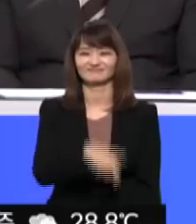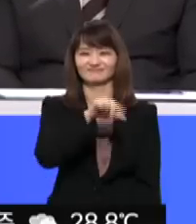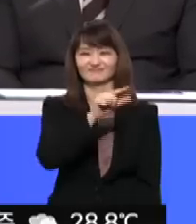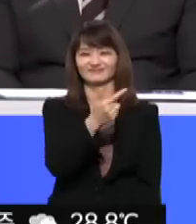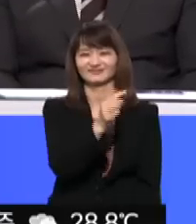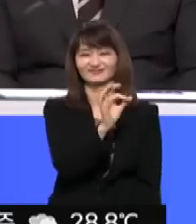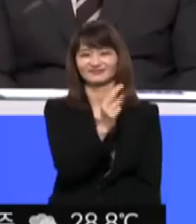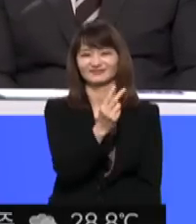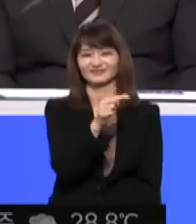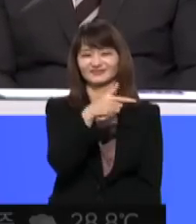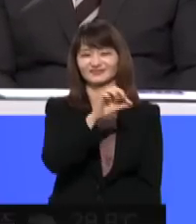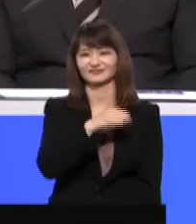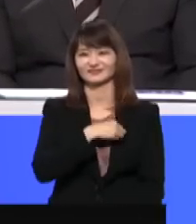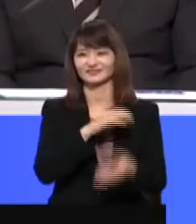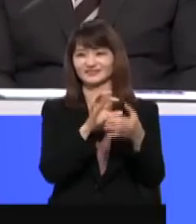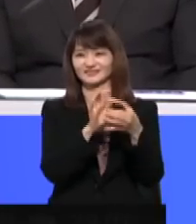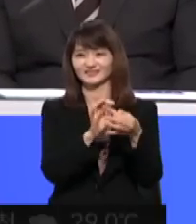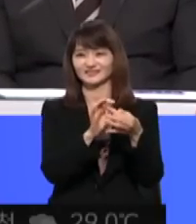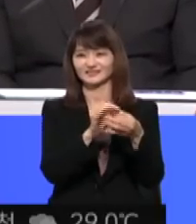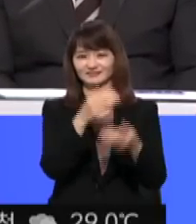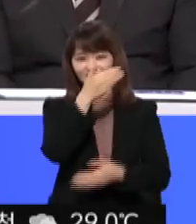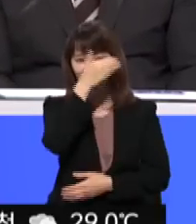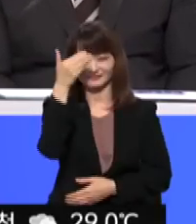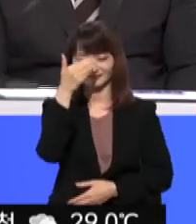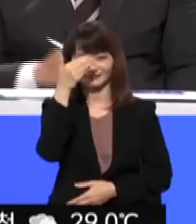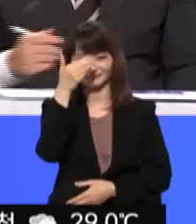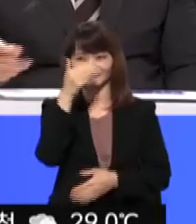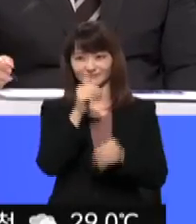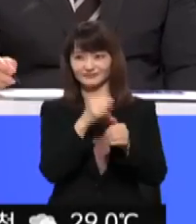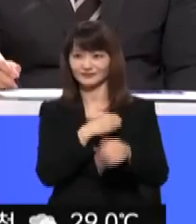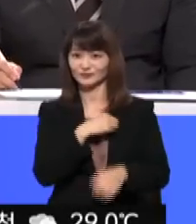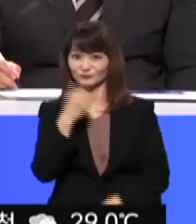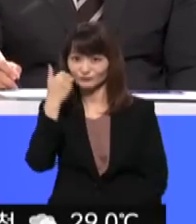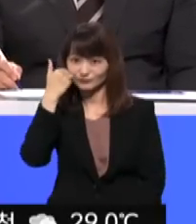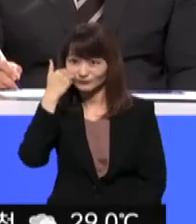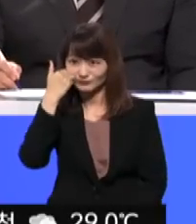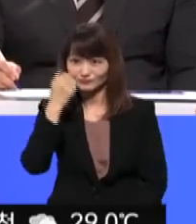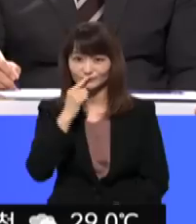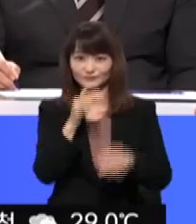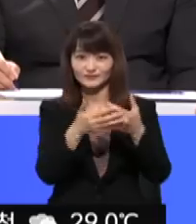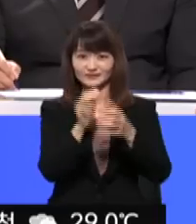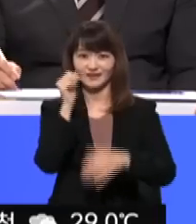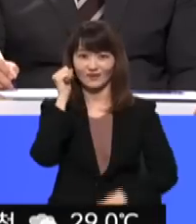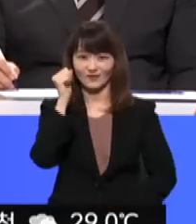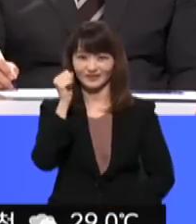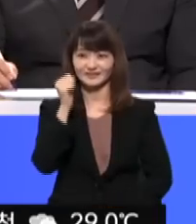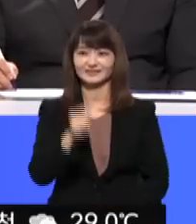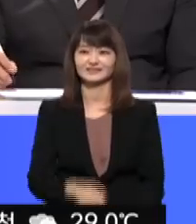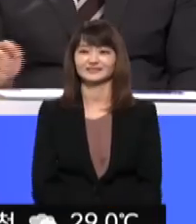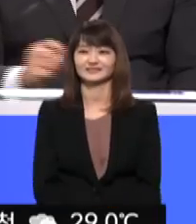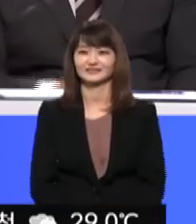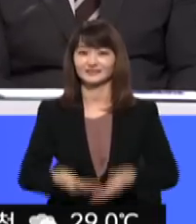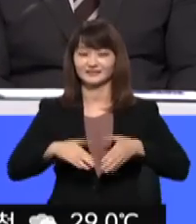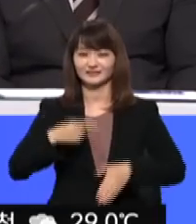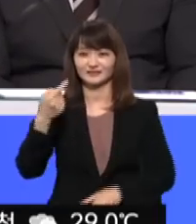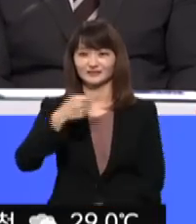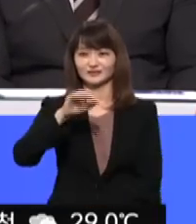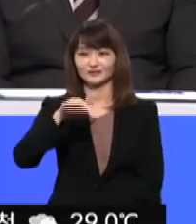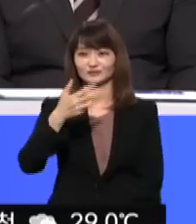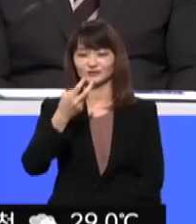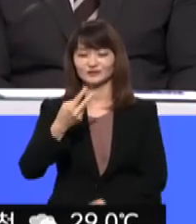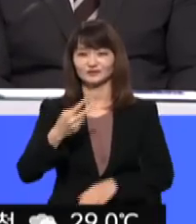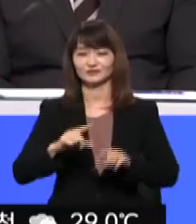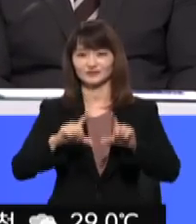기운이 관련해서 젊고 잘생긴이 의원은 누구신가요 민주당 파이팅 했습니다 91년생이시죠